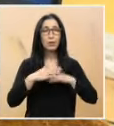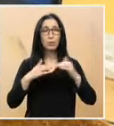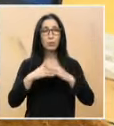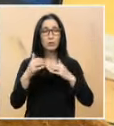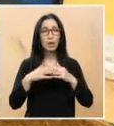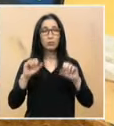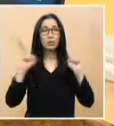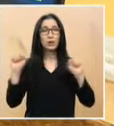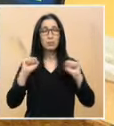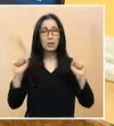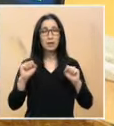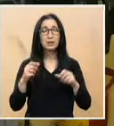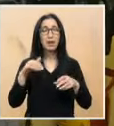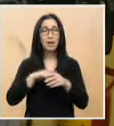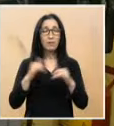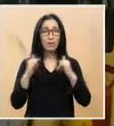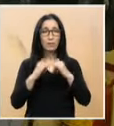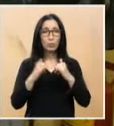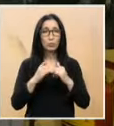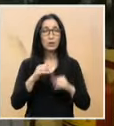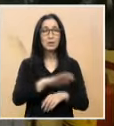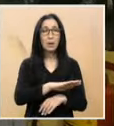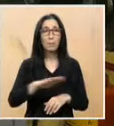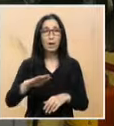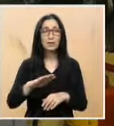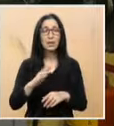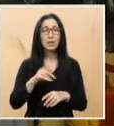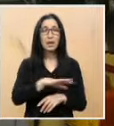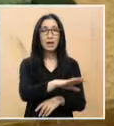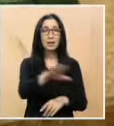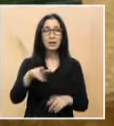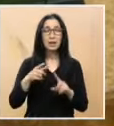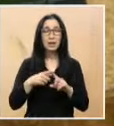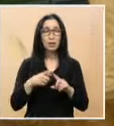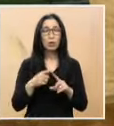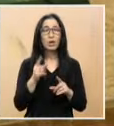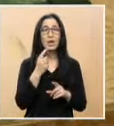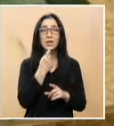ли професионалната гимназия по механотехника в Русе за база на територия за момчета?